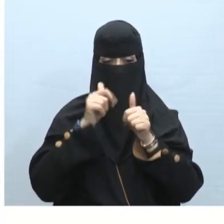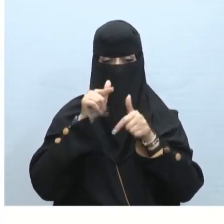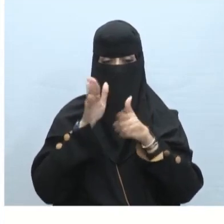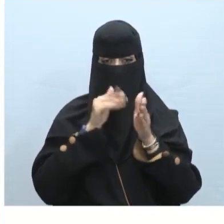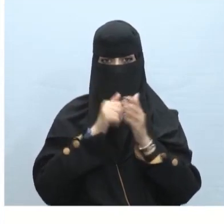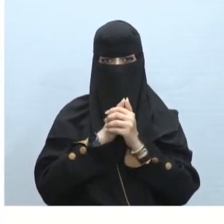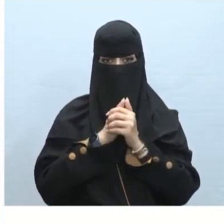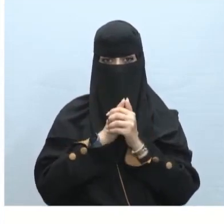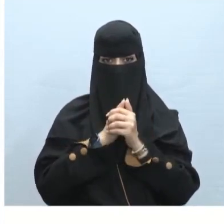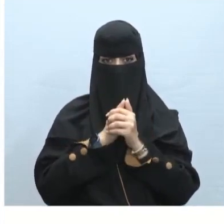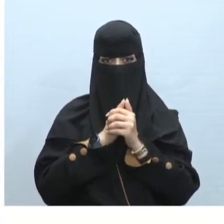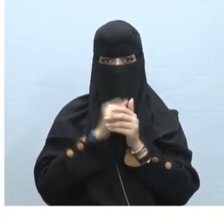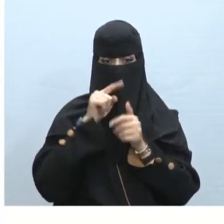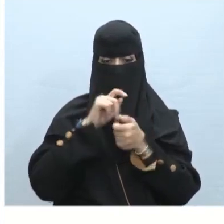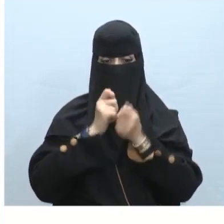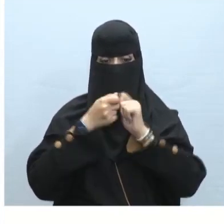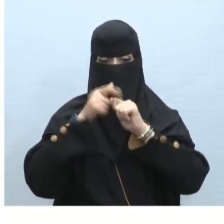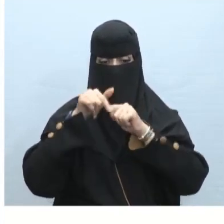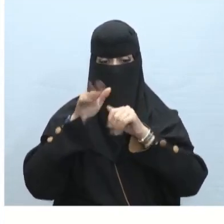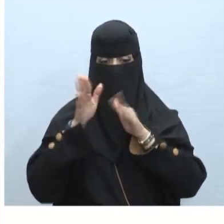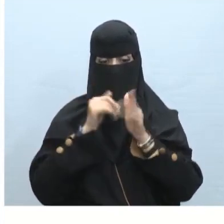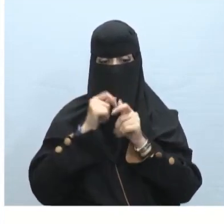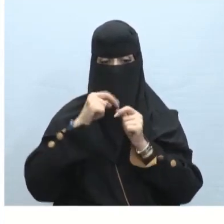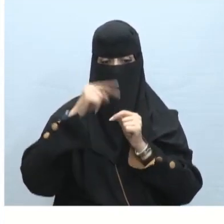ايضا تغيير